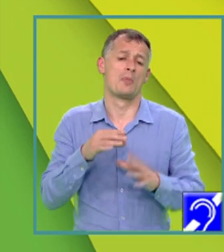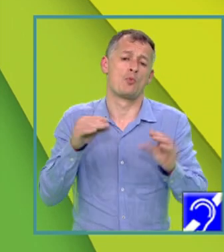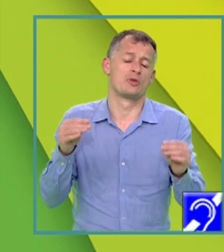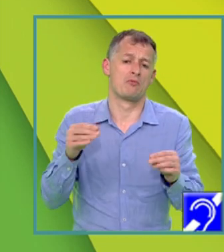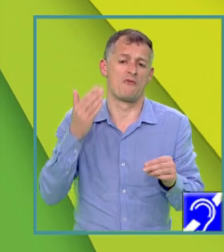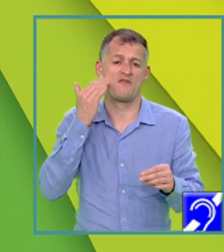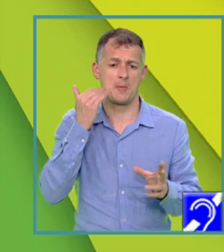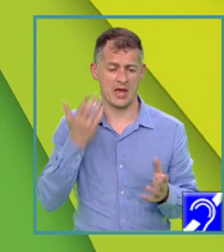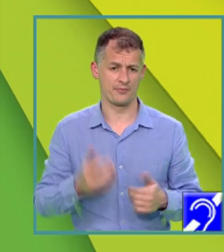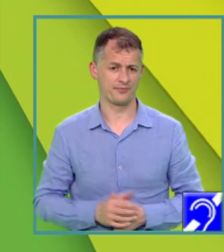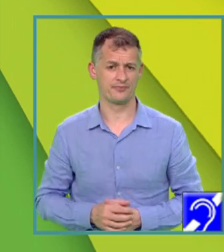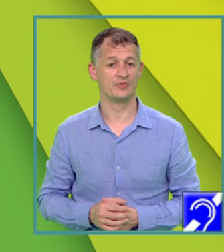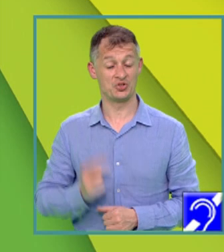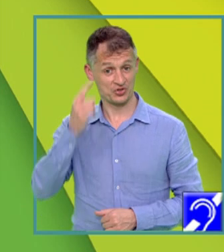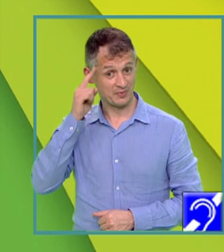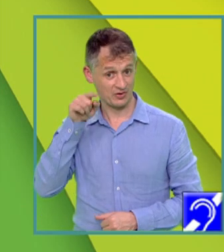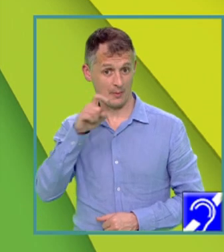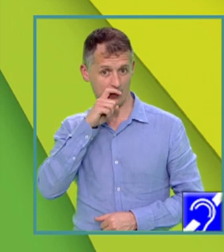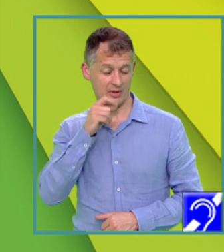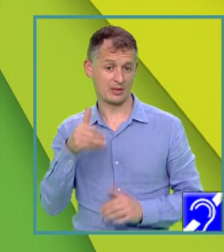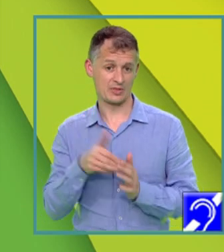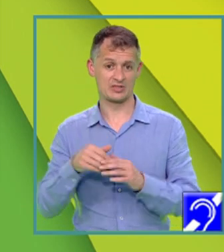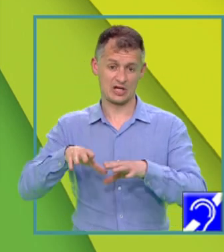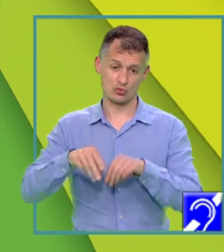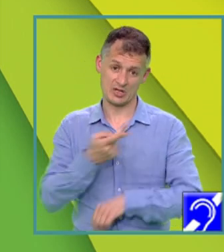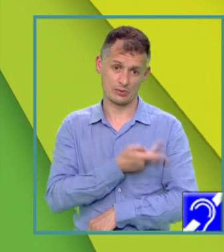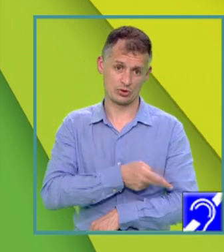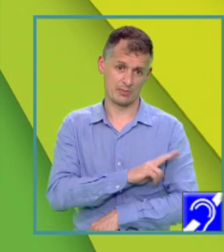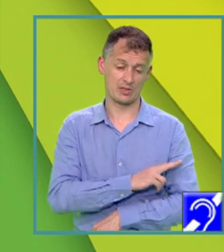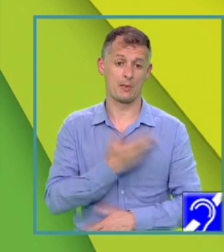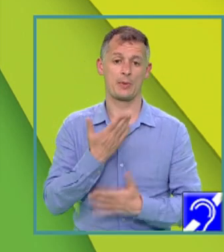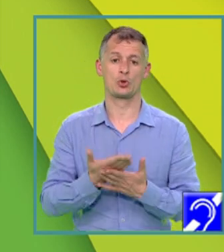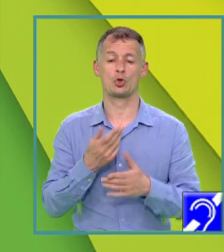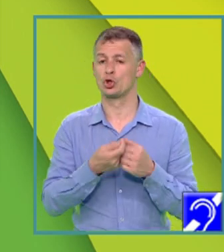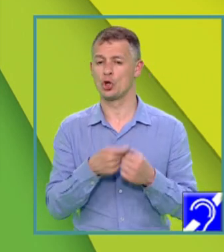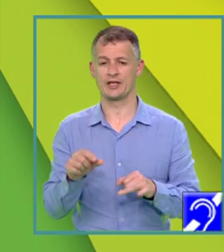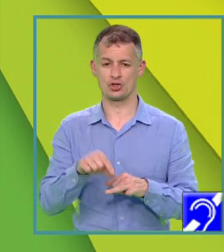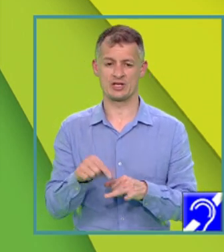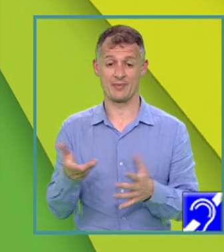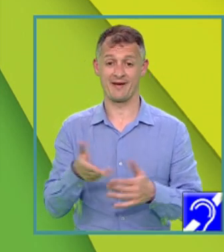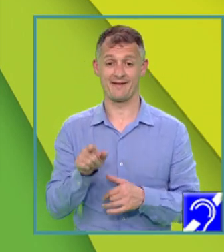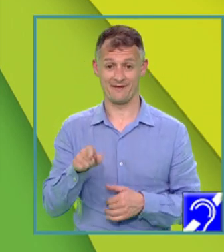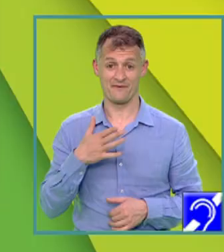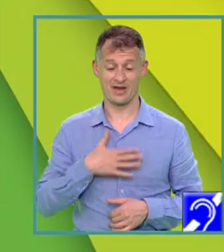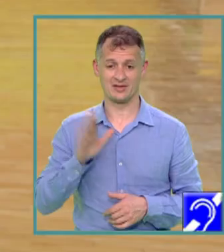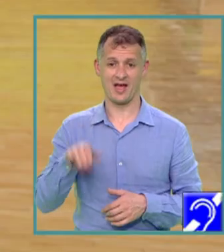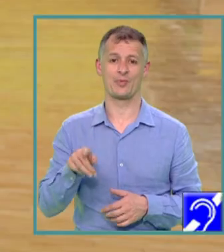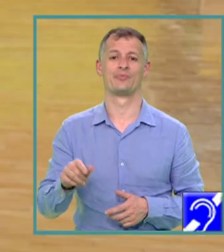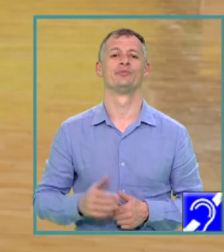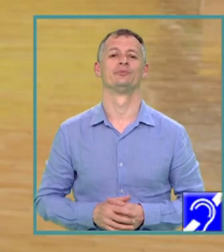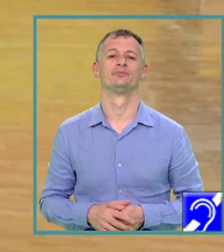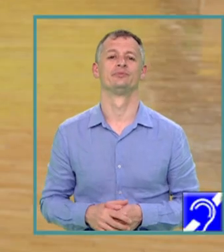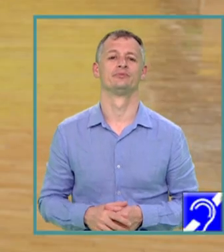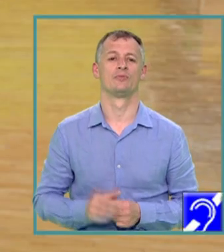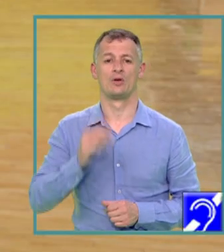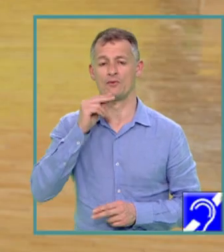multe femei. Dar știți că și aici bărbatul trebuie să-și asume responsabilitățile asupra tuturor soțiilor pe care va dori să le aibă. Mai